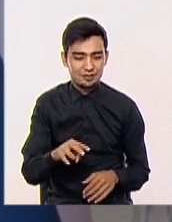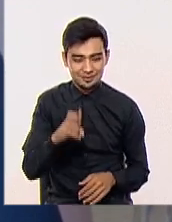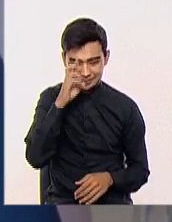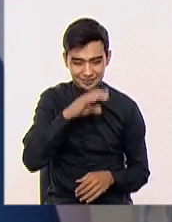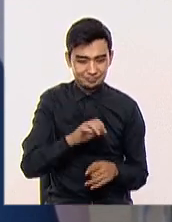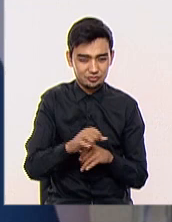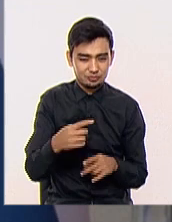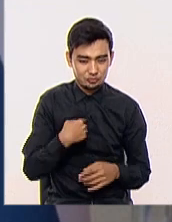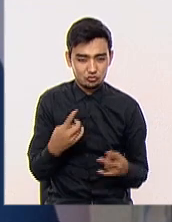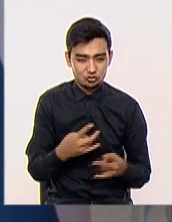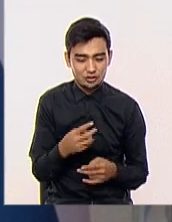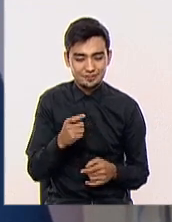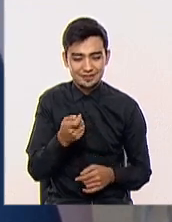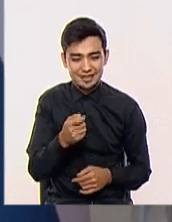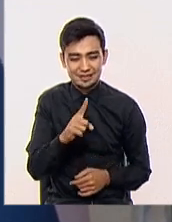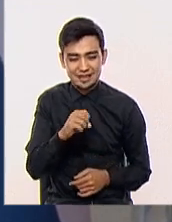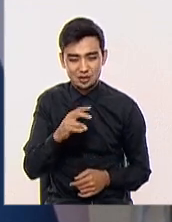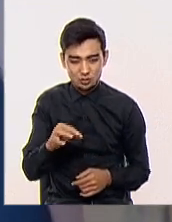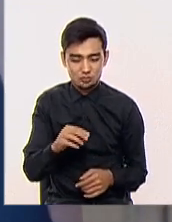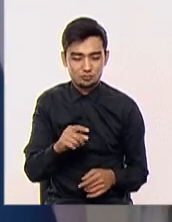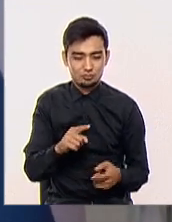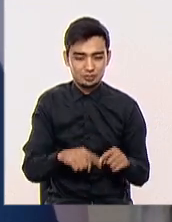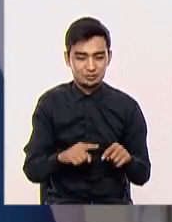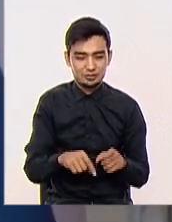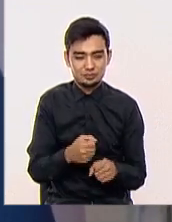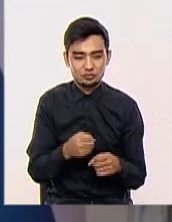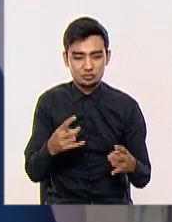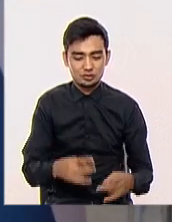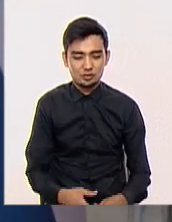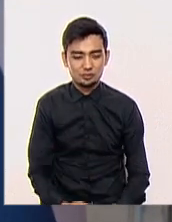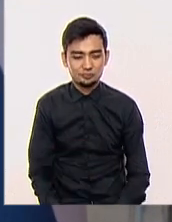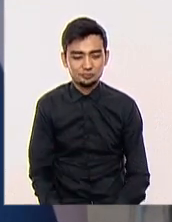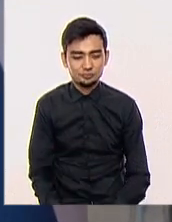которые в нем нуждаются. И сделать это нужно как можно скорее.